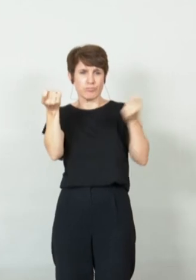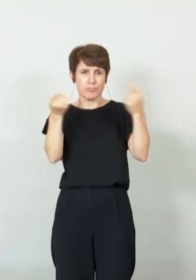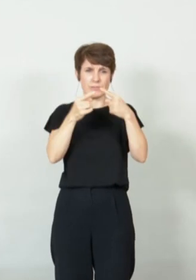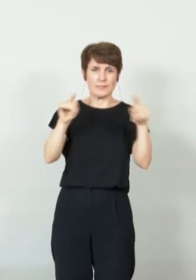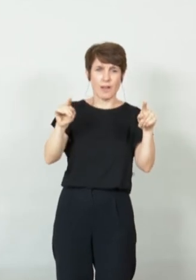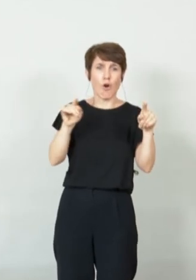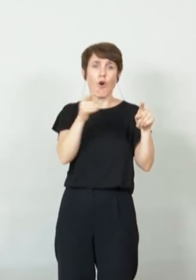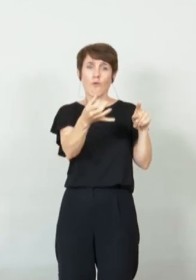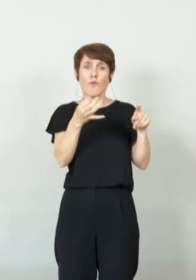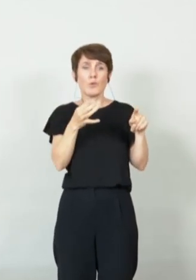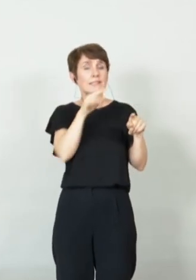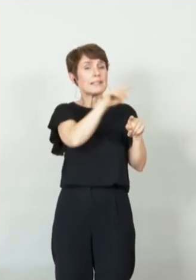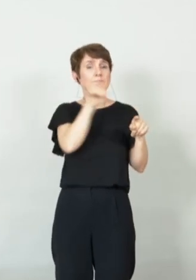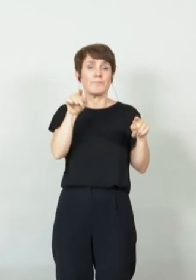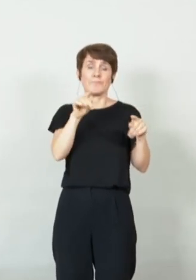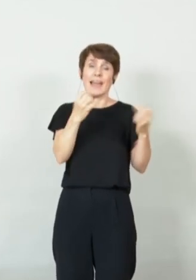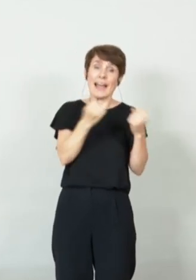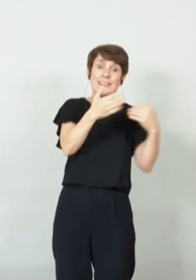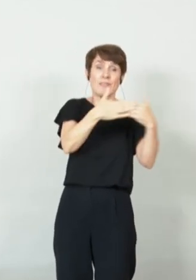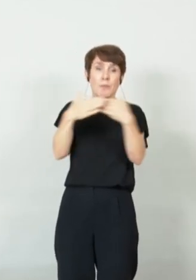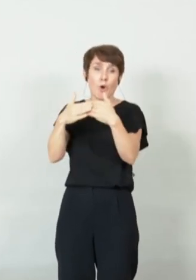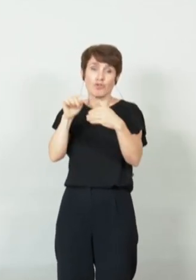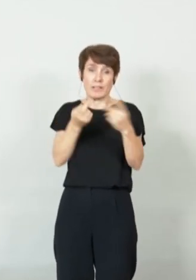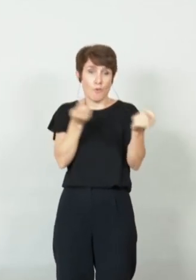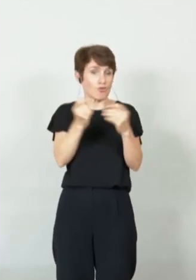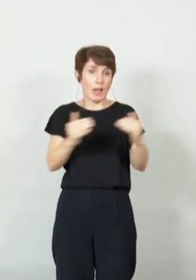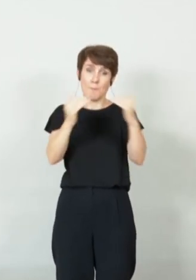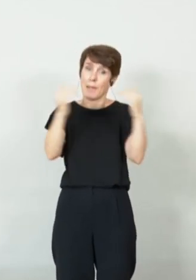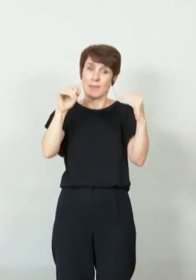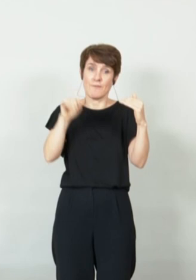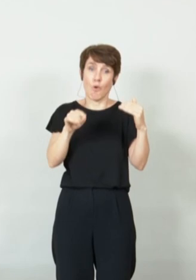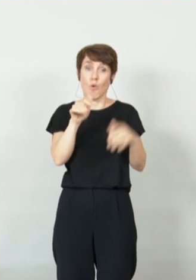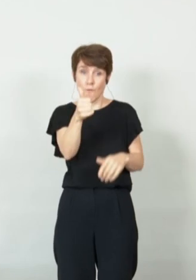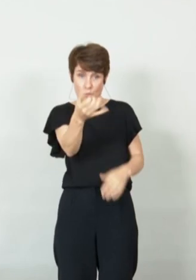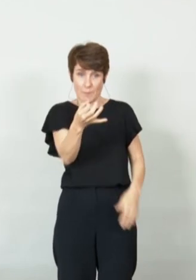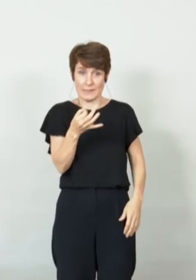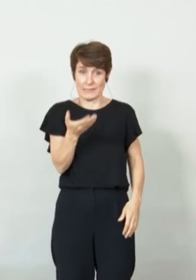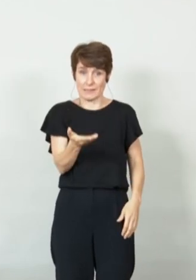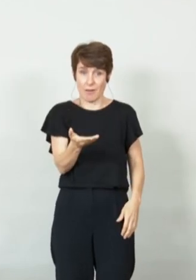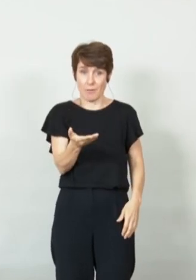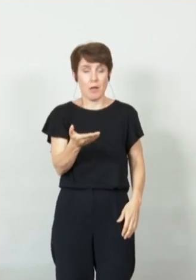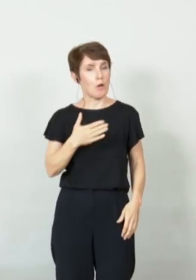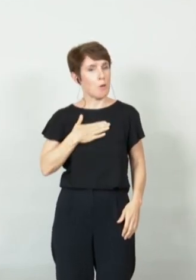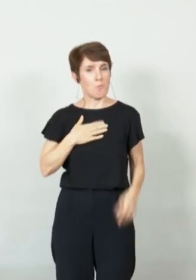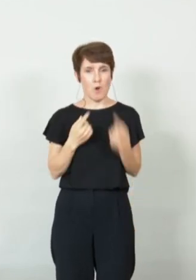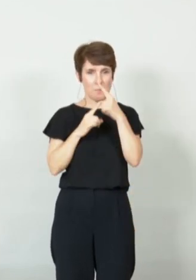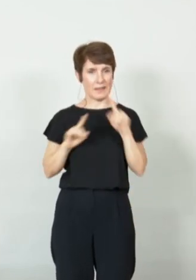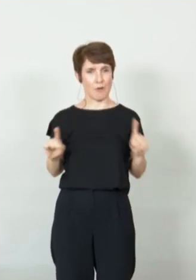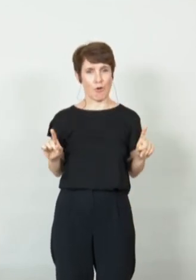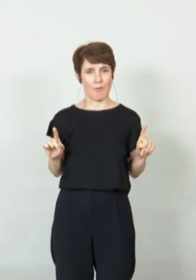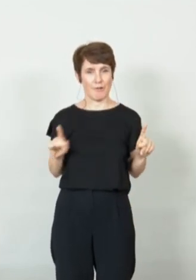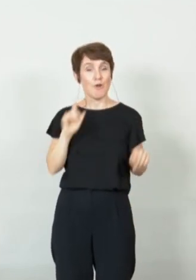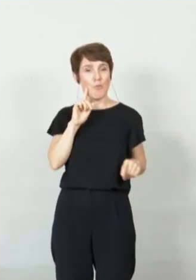elle mériterait d'être traitée de manière équivalente je ne partage pas cette analyse les deux associations